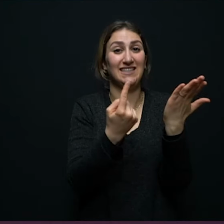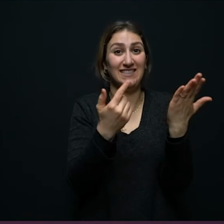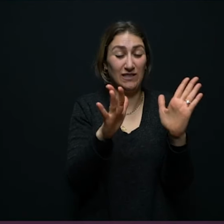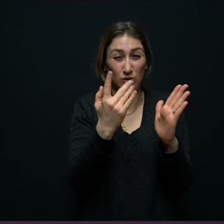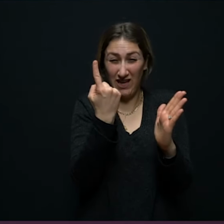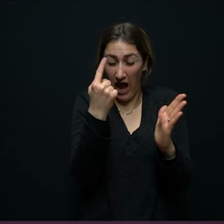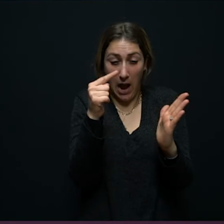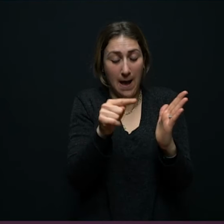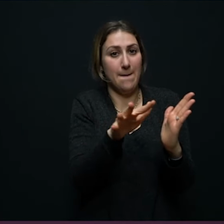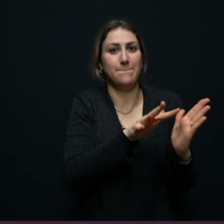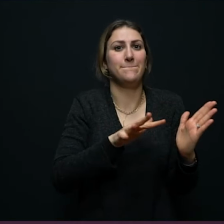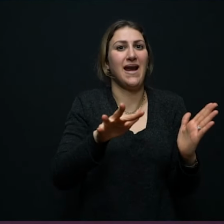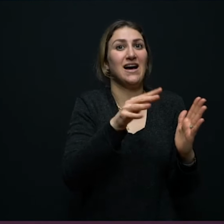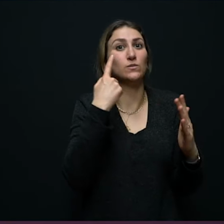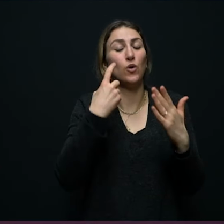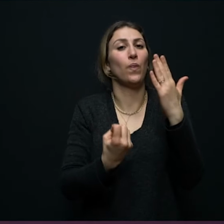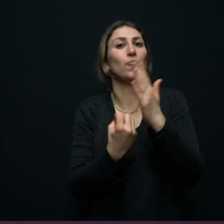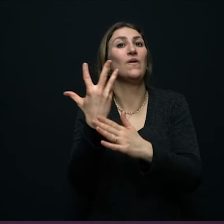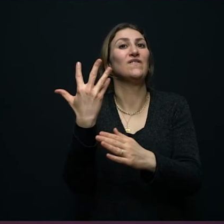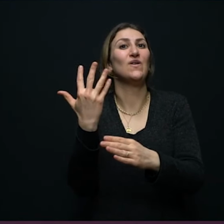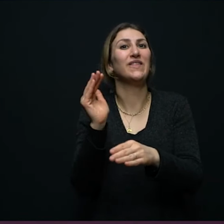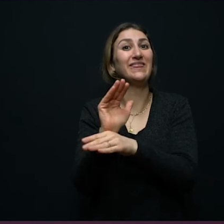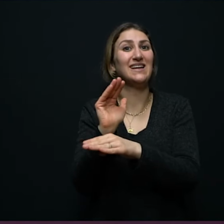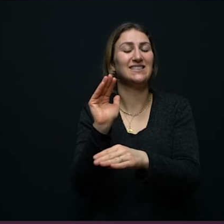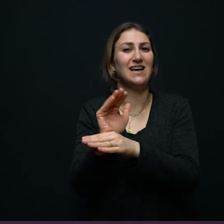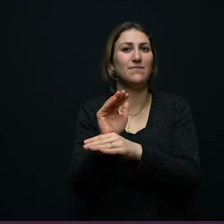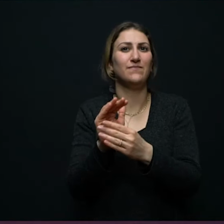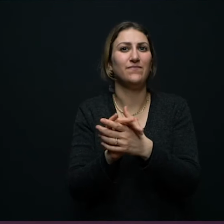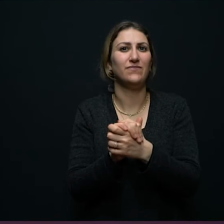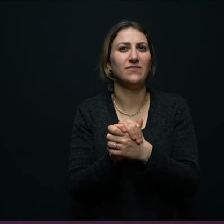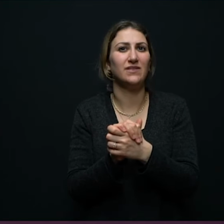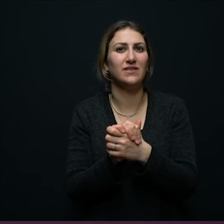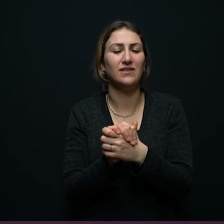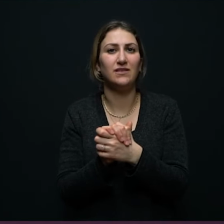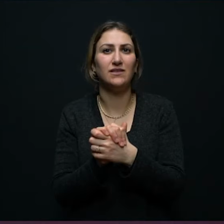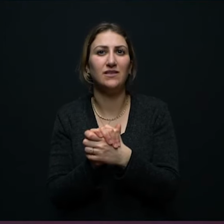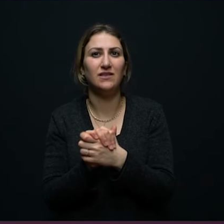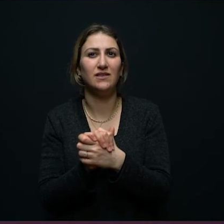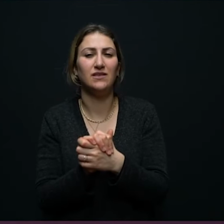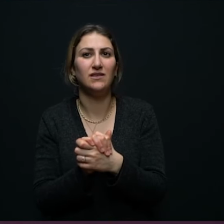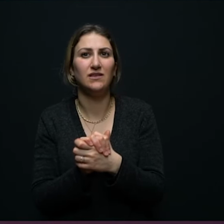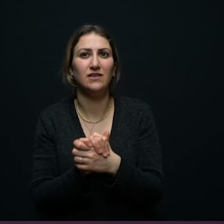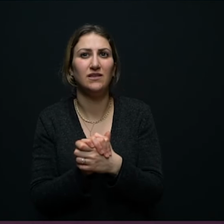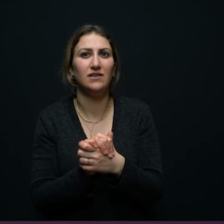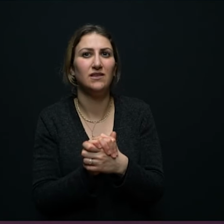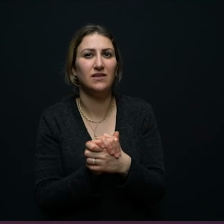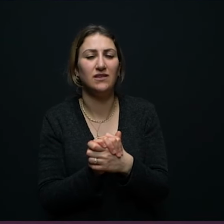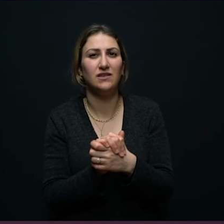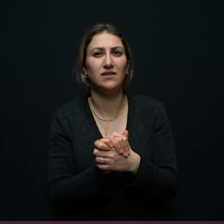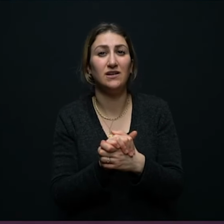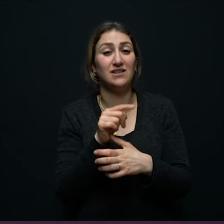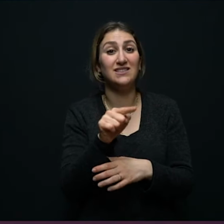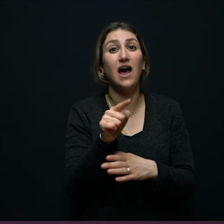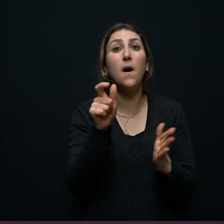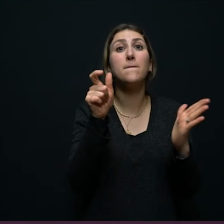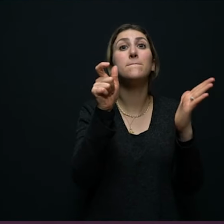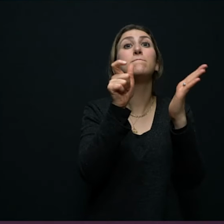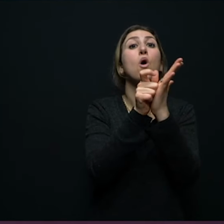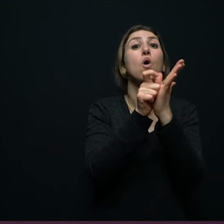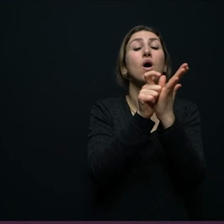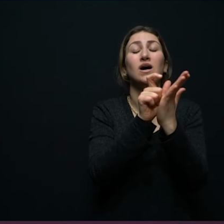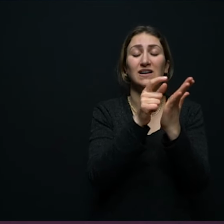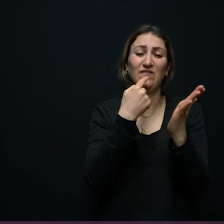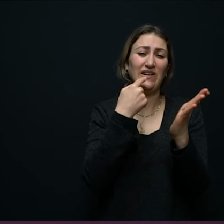il est utilisé qu'une seule fois dans la bible esta temps c'est attend à cet endroit là c'est un mot qui est traduit par total